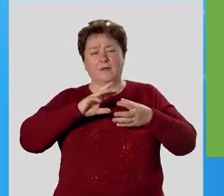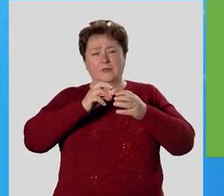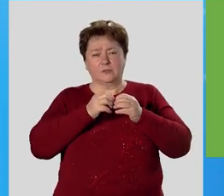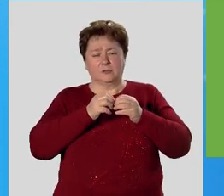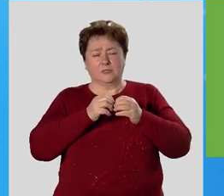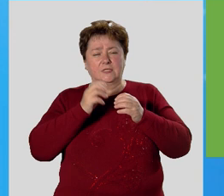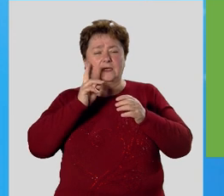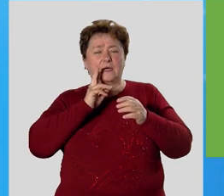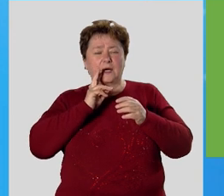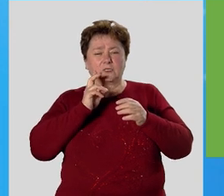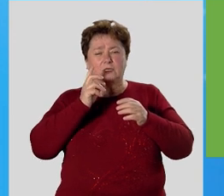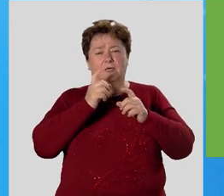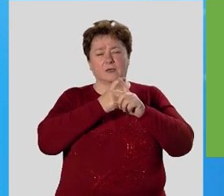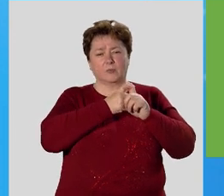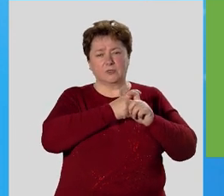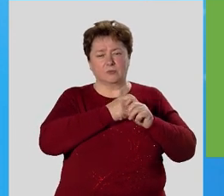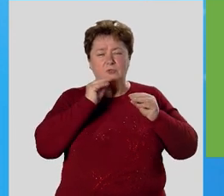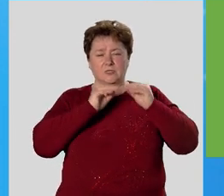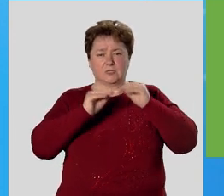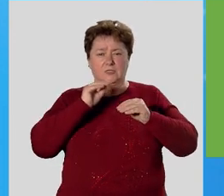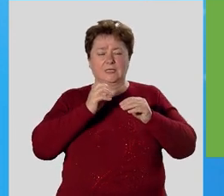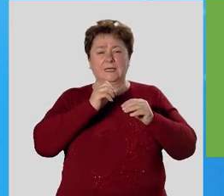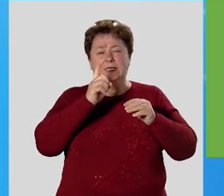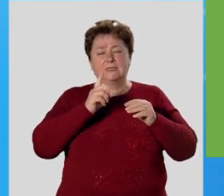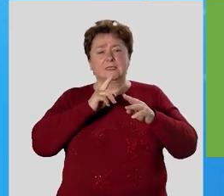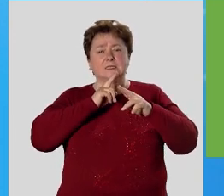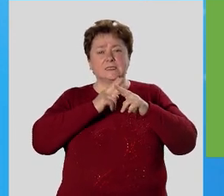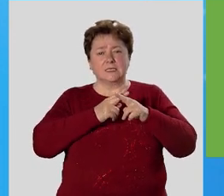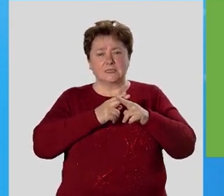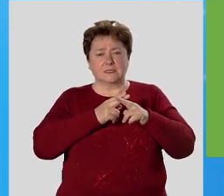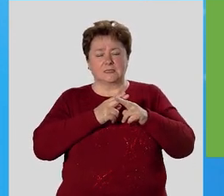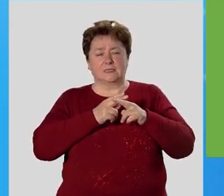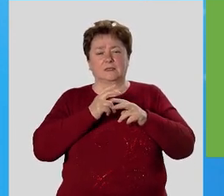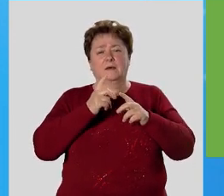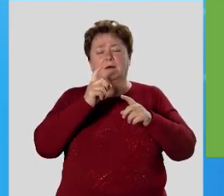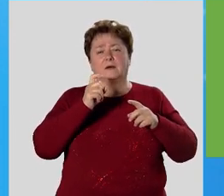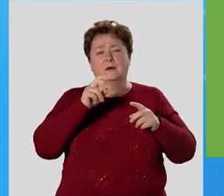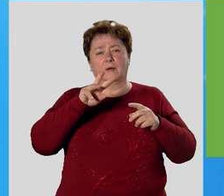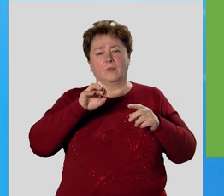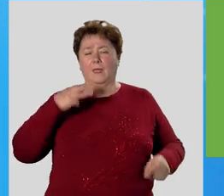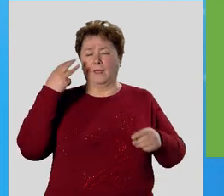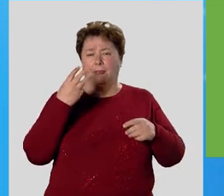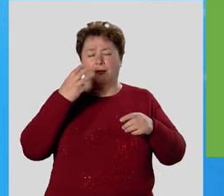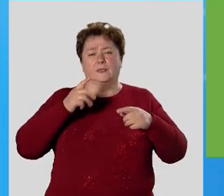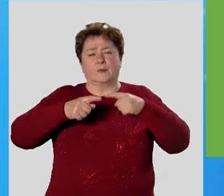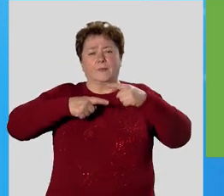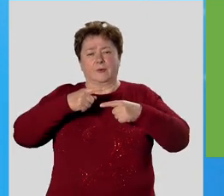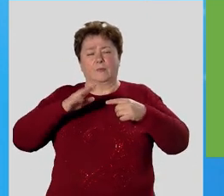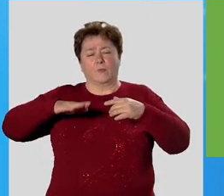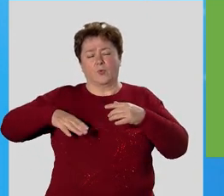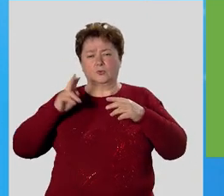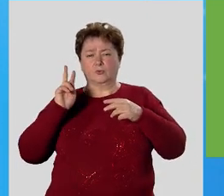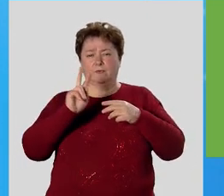результате каждая хромосома состоит из сестринских хроматид. Третий период